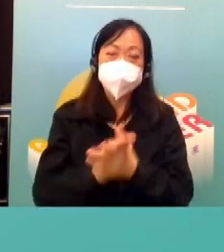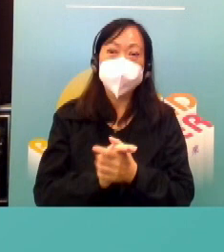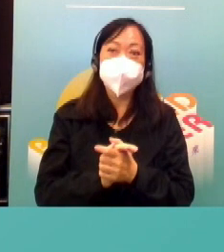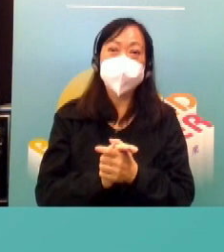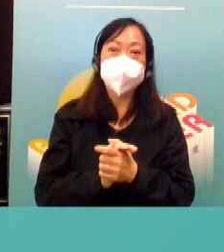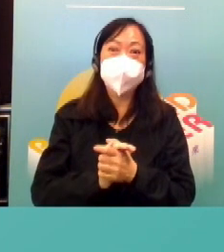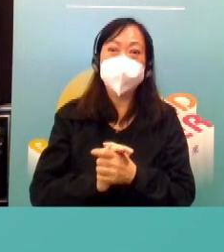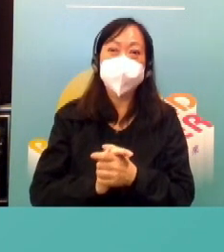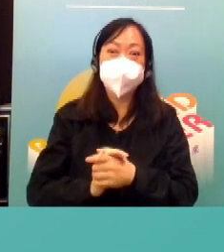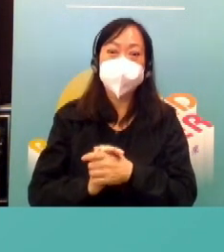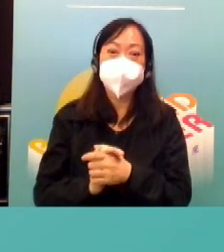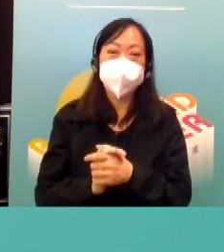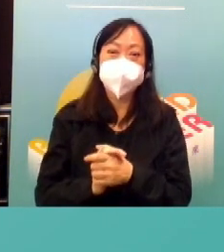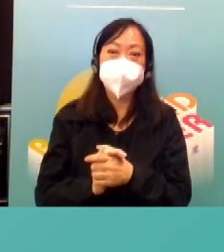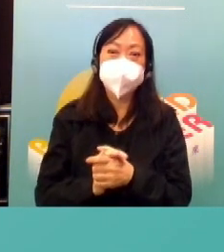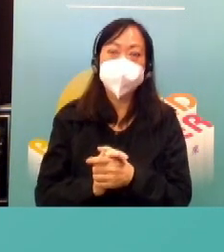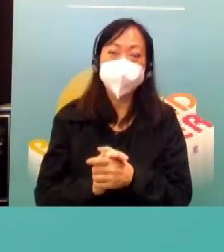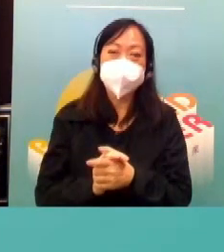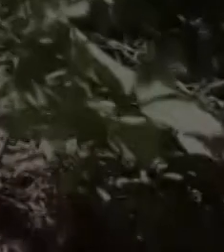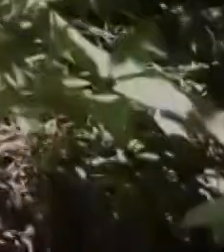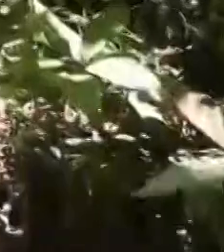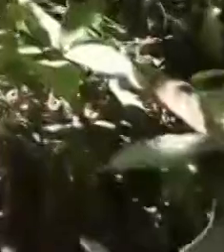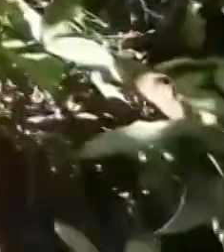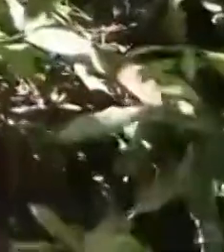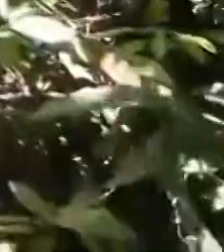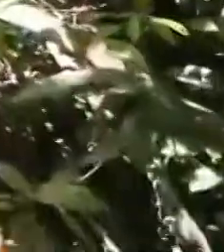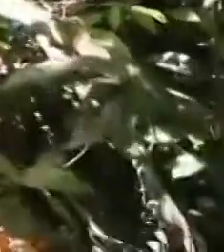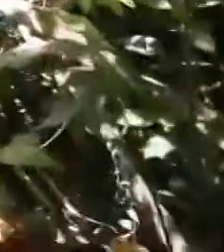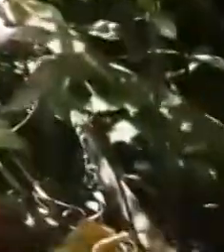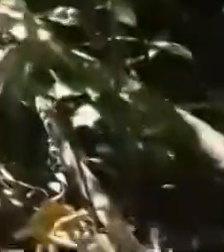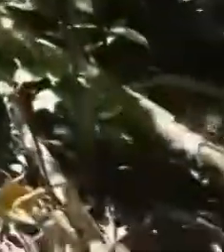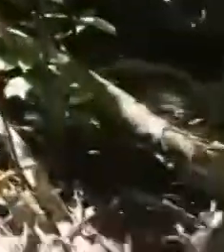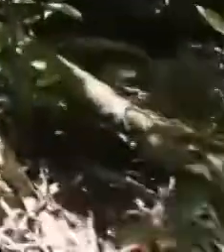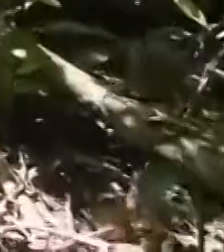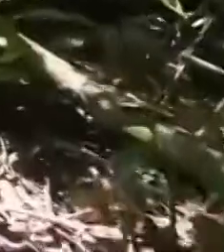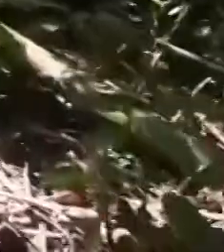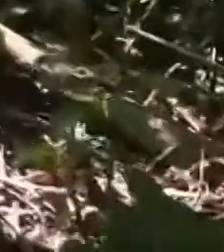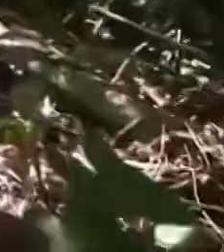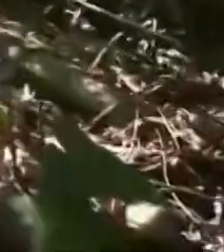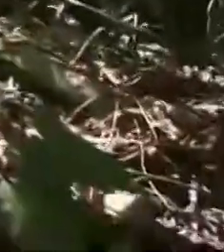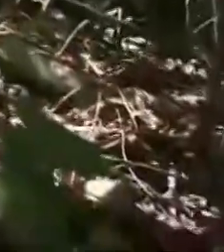video clip. 都係冇聲係咪啊